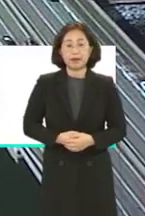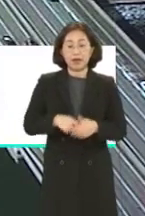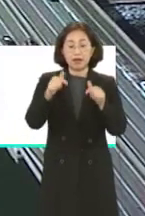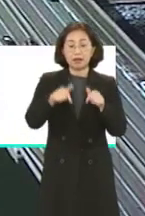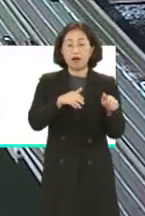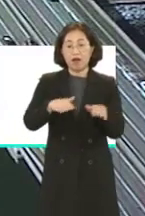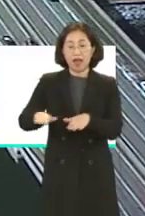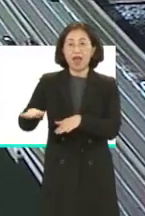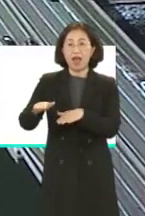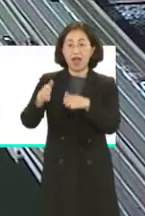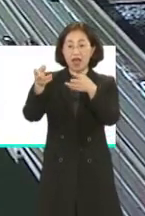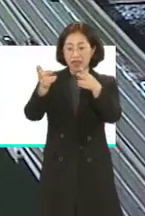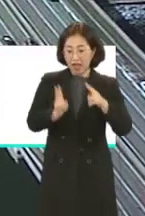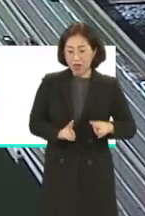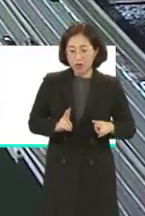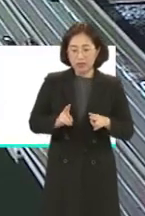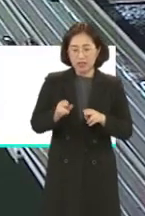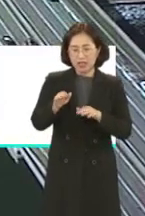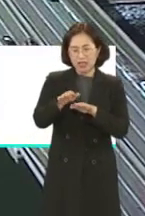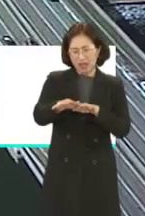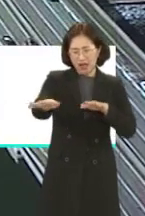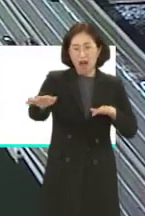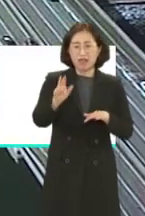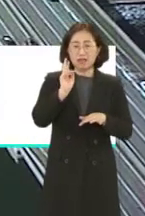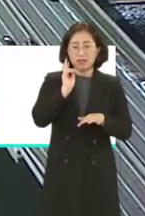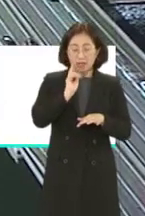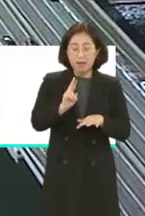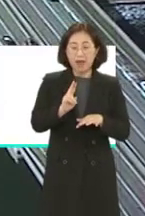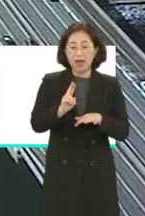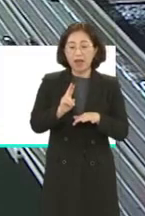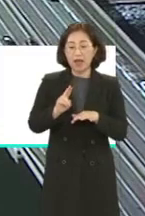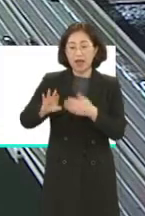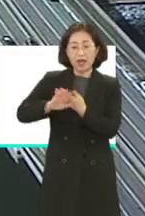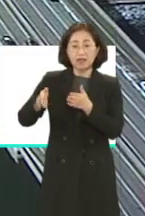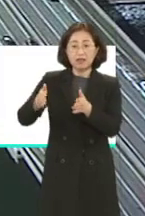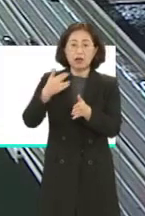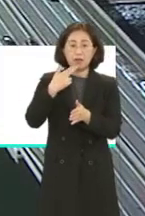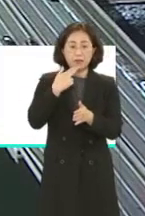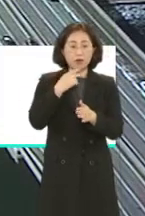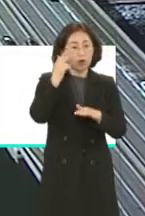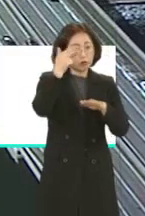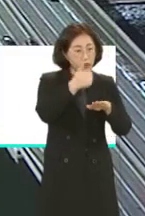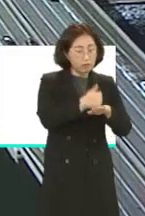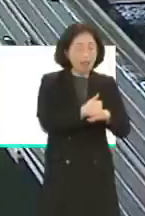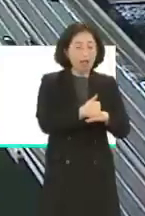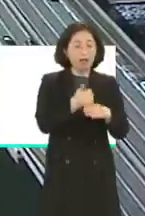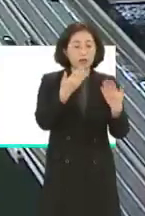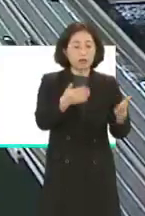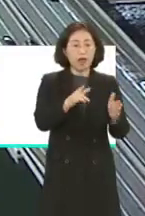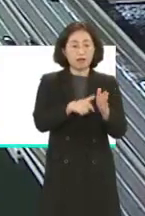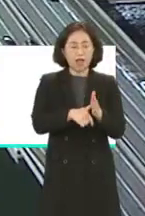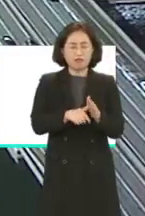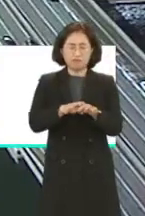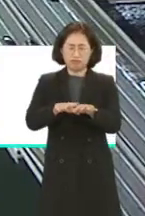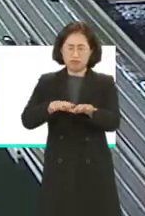서해대교는 이미 포화 상태인데다 대체 도로도 없어서 주말이나 휴가철마다 교통체증이 심각한